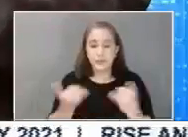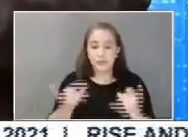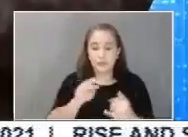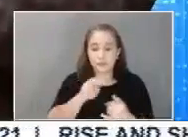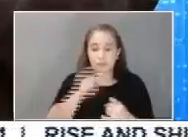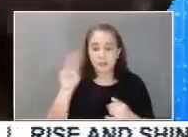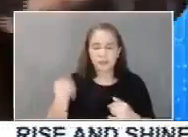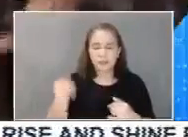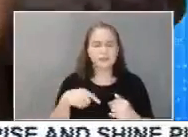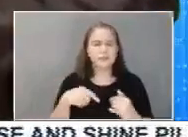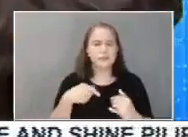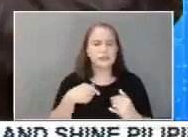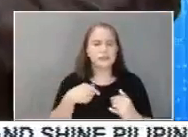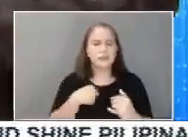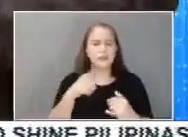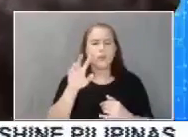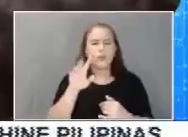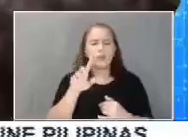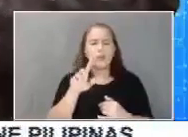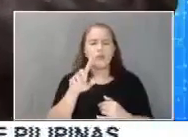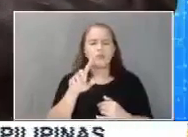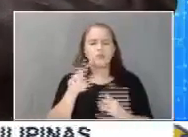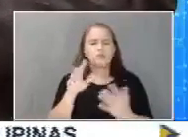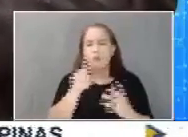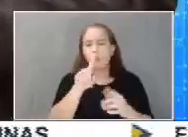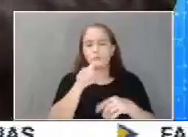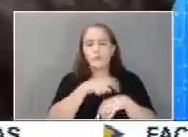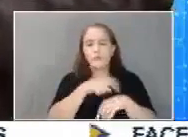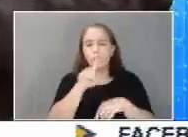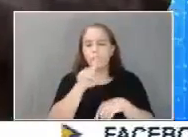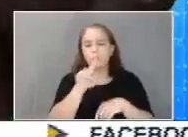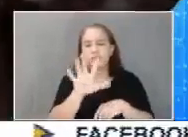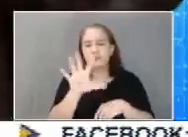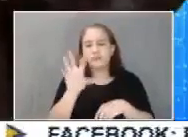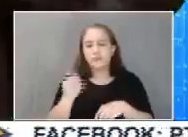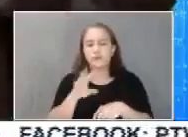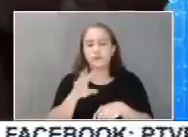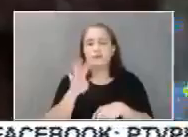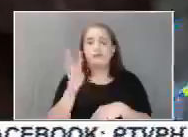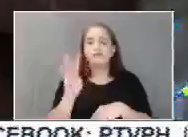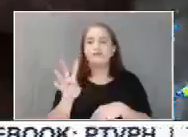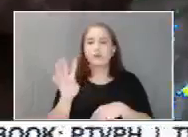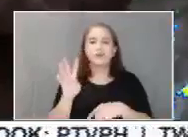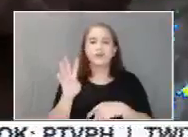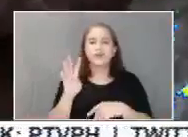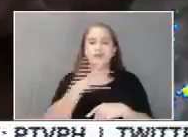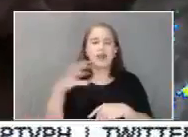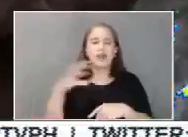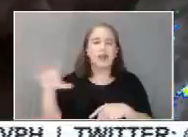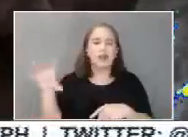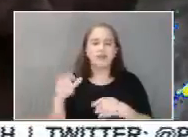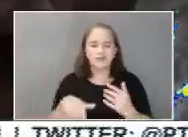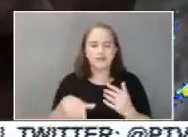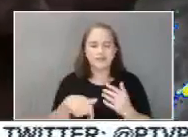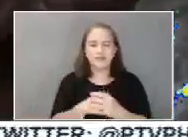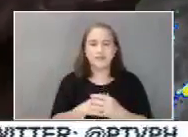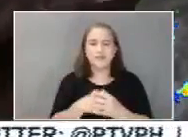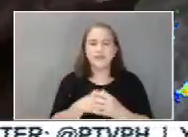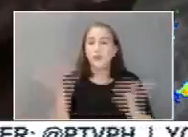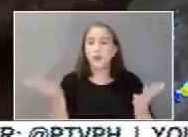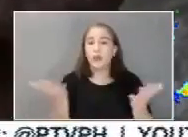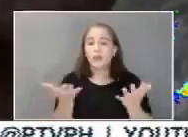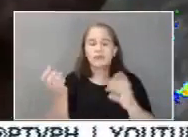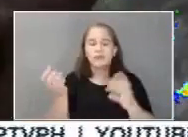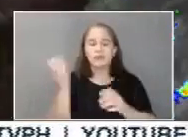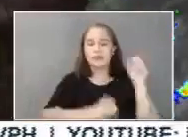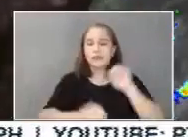ma-dehydrate. Good news pa rin sa mga mangingisda at mga gustong maglayag sa ating mga karagatan. Walang inilabas na gale warning ang PAGASA sa anumang